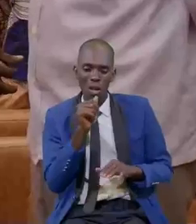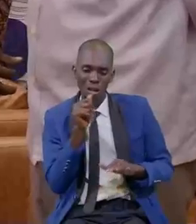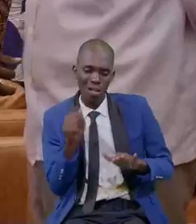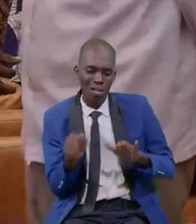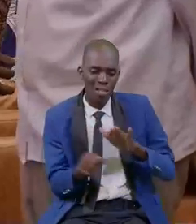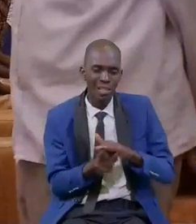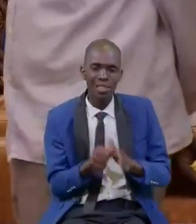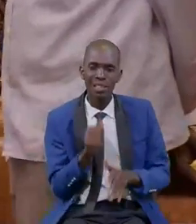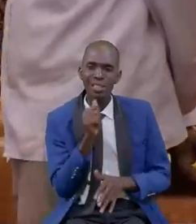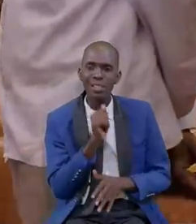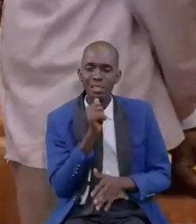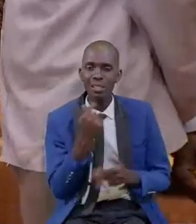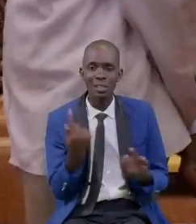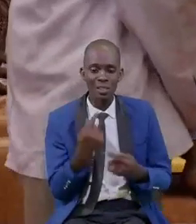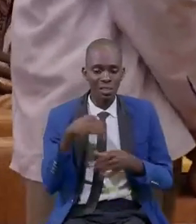Pas de péché